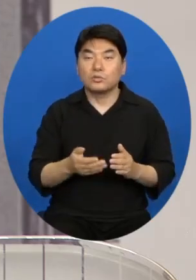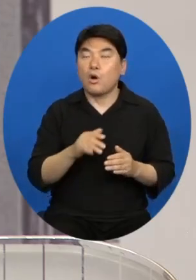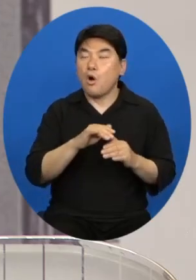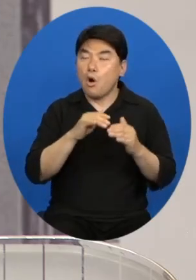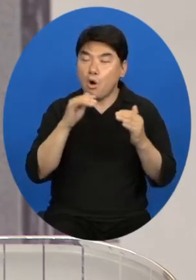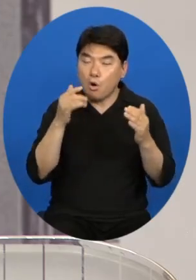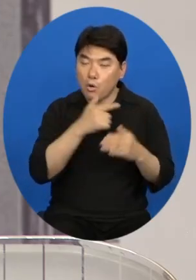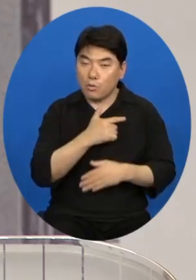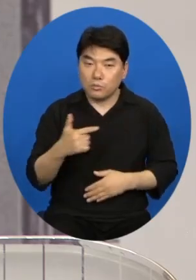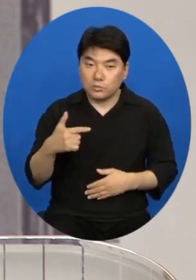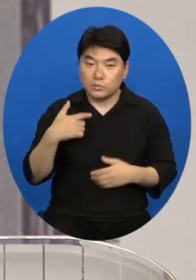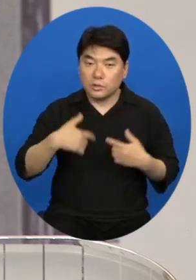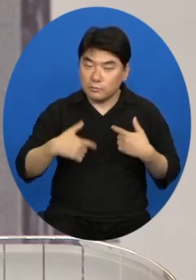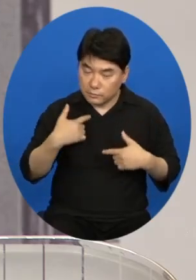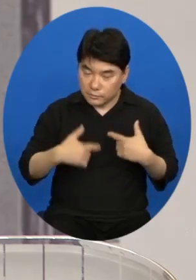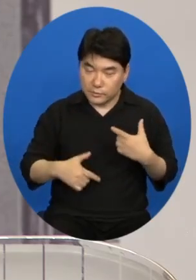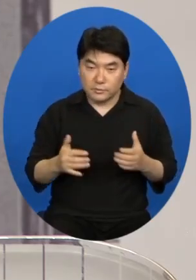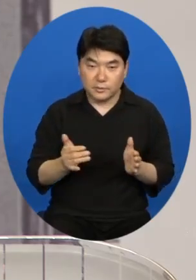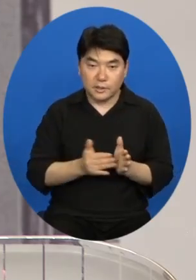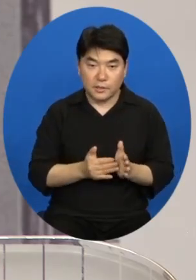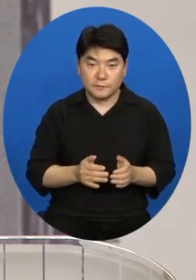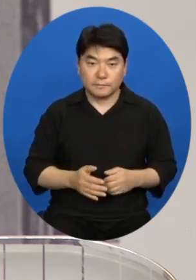드렸어요. 너무 기쁘다고.